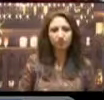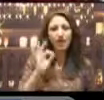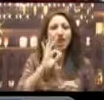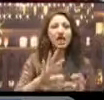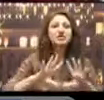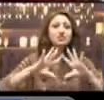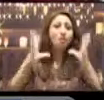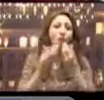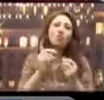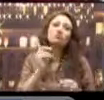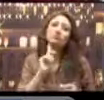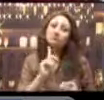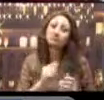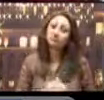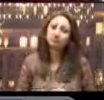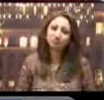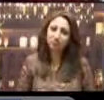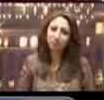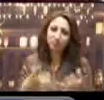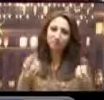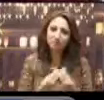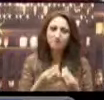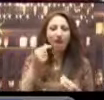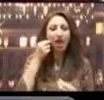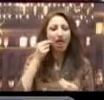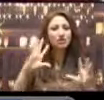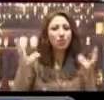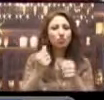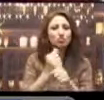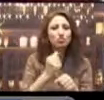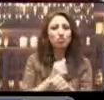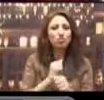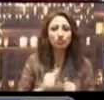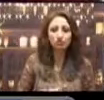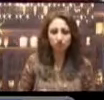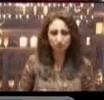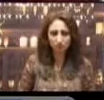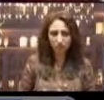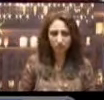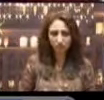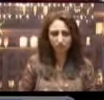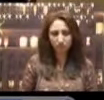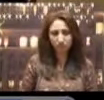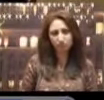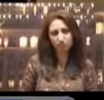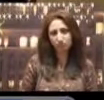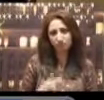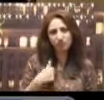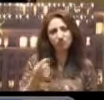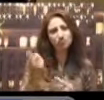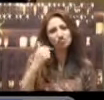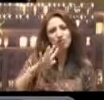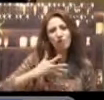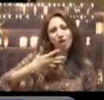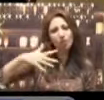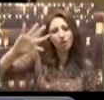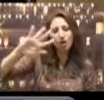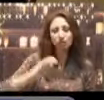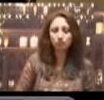وكل شكله ويشتغل مع كل الناس. ده غريزة بتتولد في الممثل مع بداية التمثيل، بس في الاخر